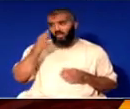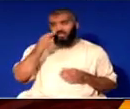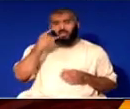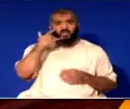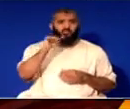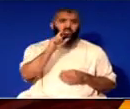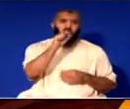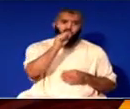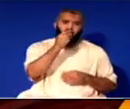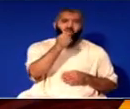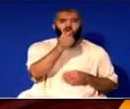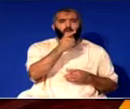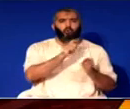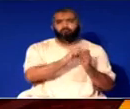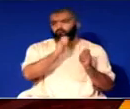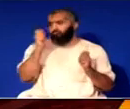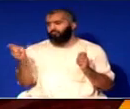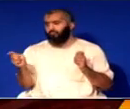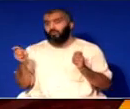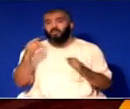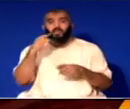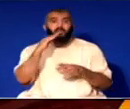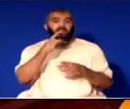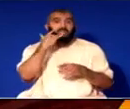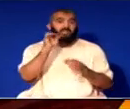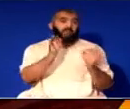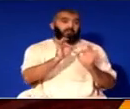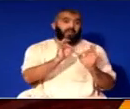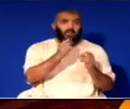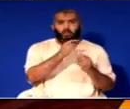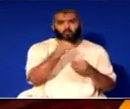ما كانش هكايا خلاص ماتت هي ما رضيتهمش.